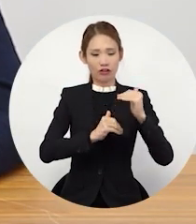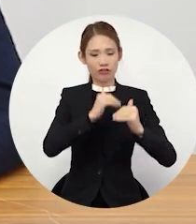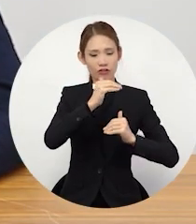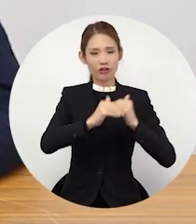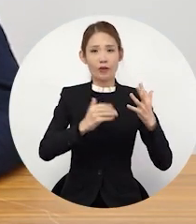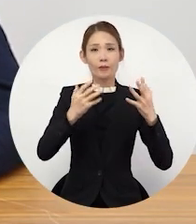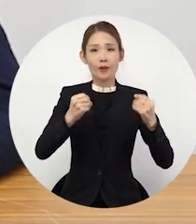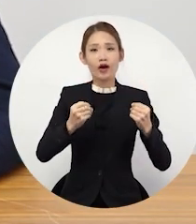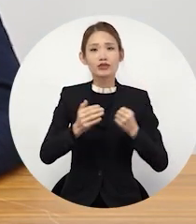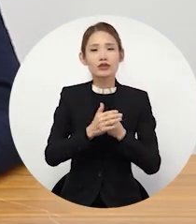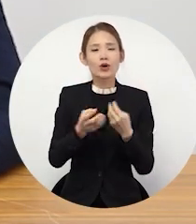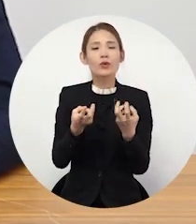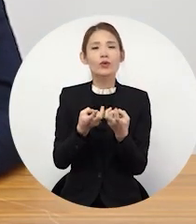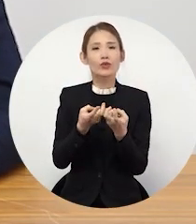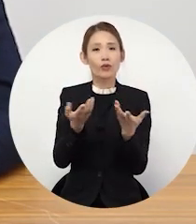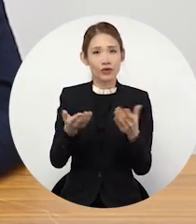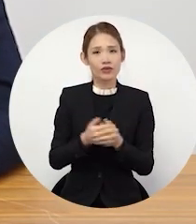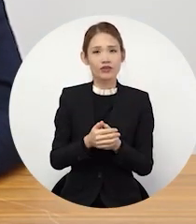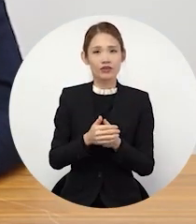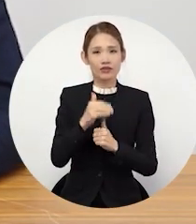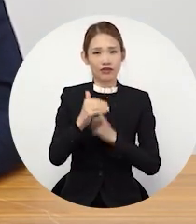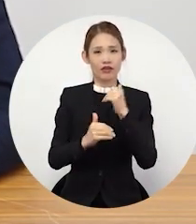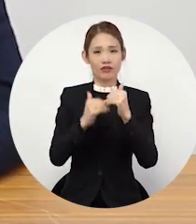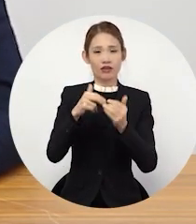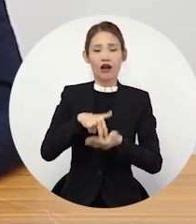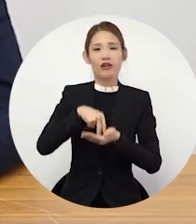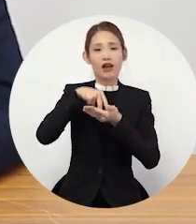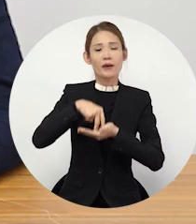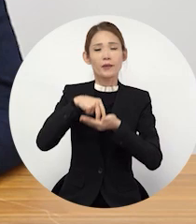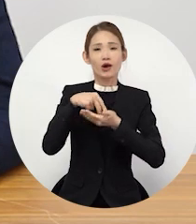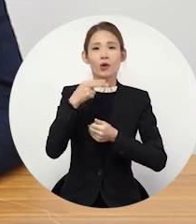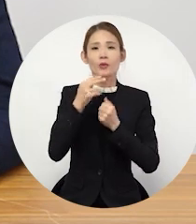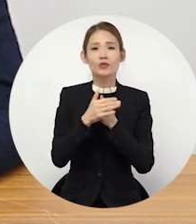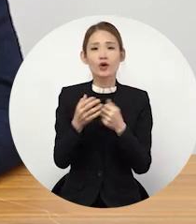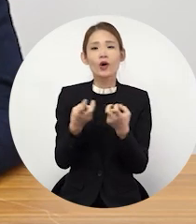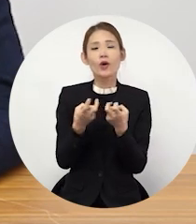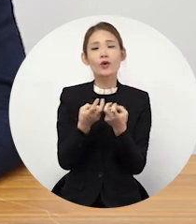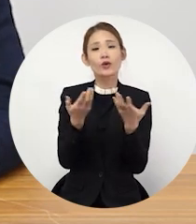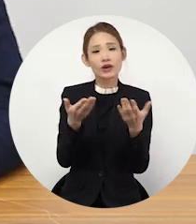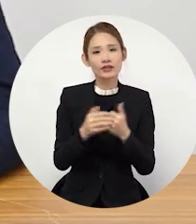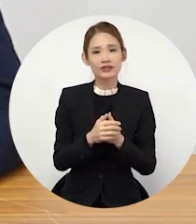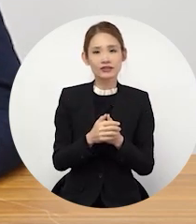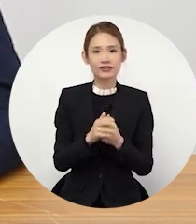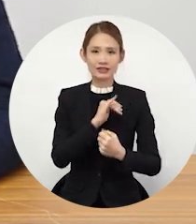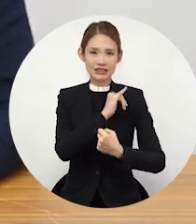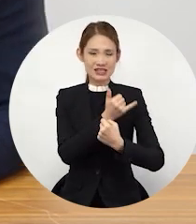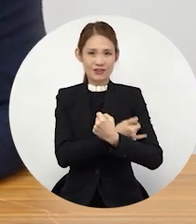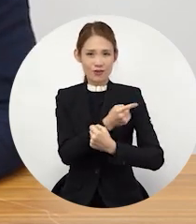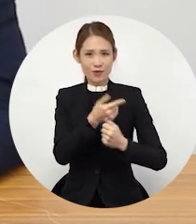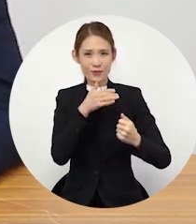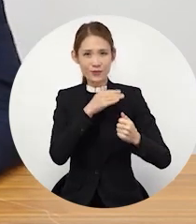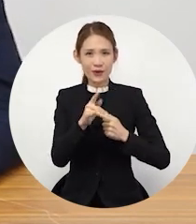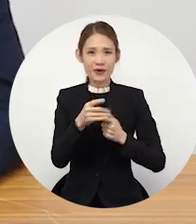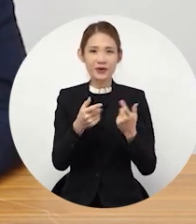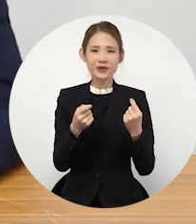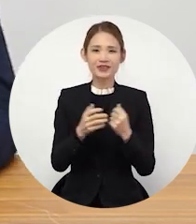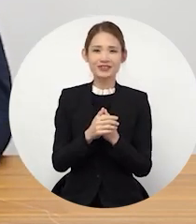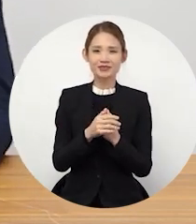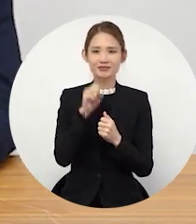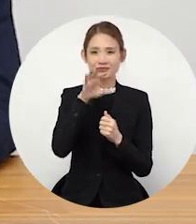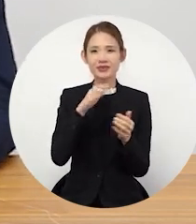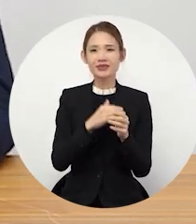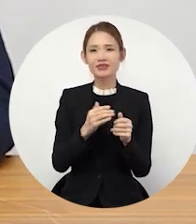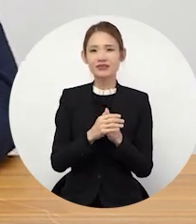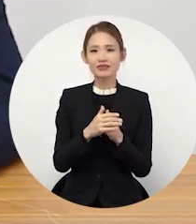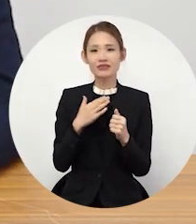계단이 많으니까 뭐 어떡해요. 계단이 엘리베이터가 없는데 어떻게 할 수가 없잖아요. 이 인권 브레이커. 아니 어떻게 그런